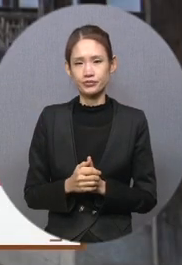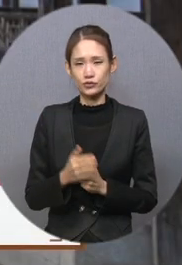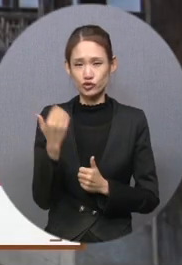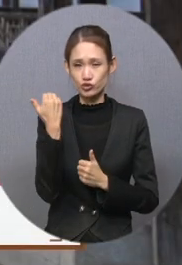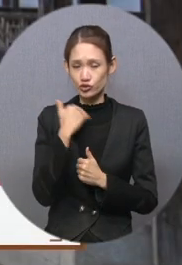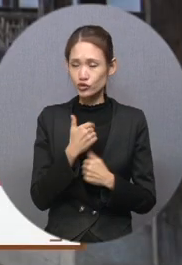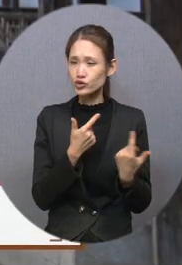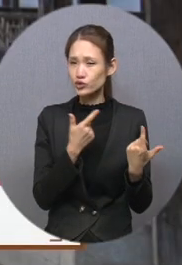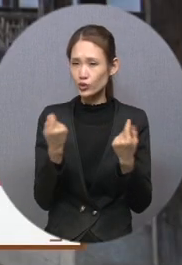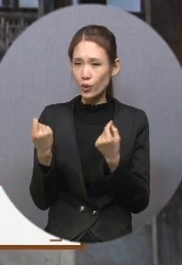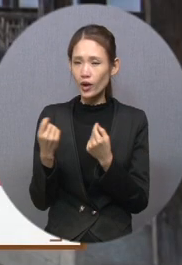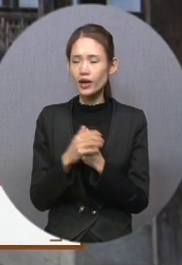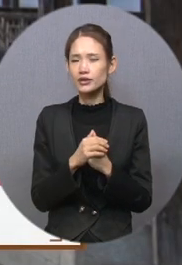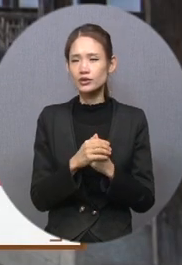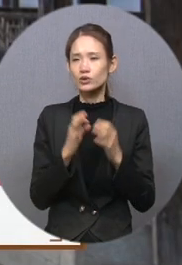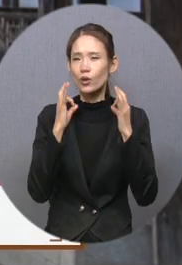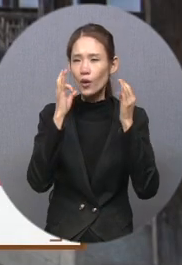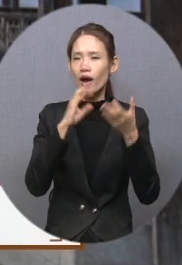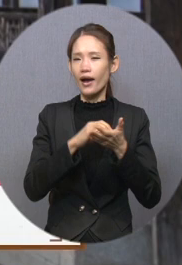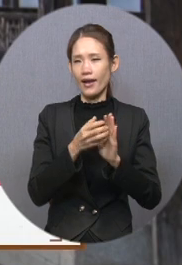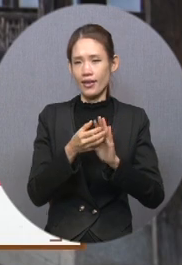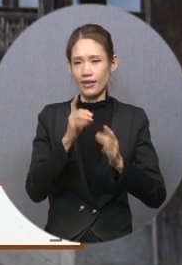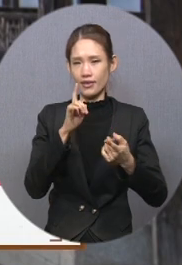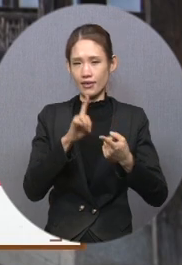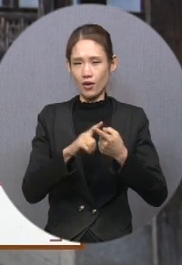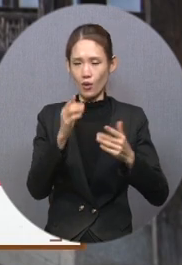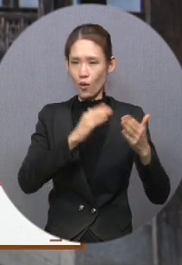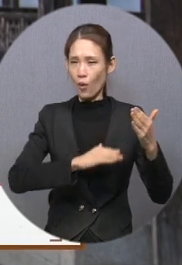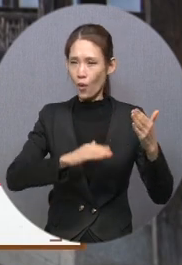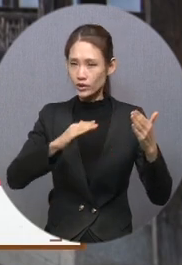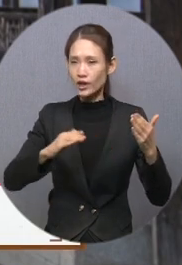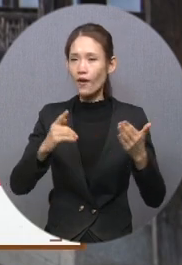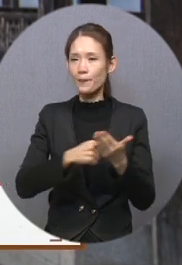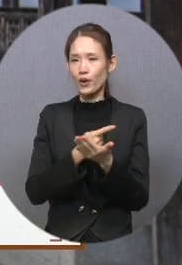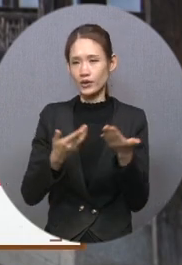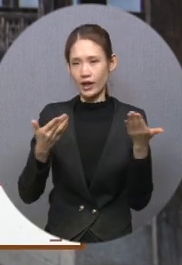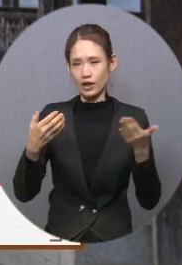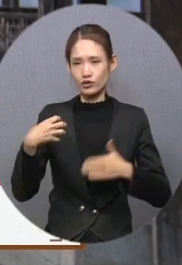누구나 노력한 만큼 공정한 보상을 받도록 할 책임,